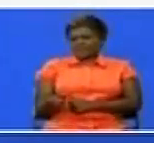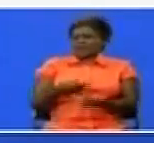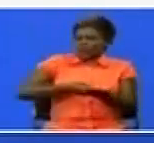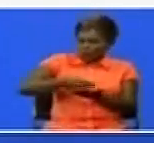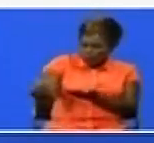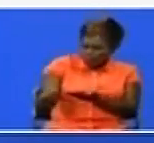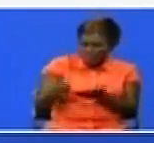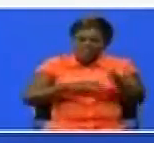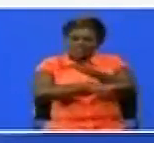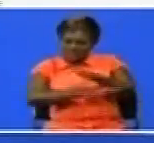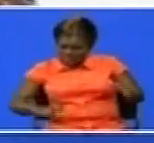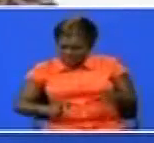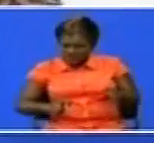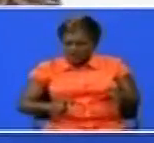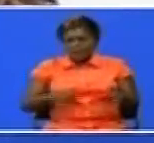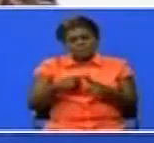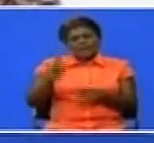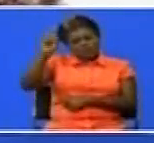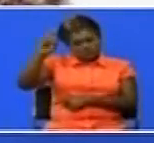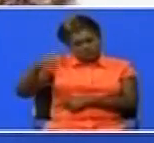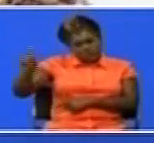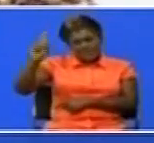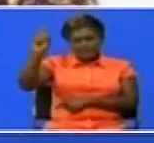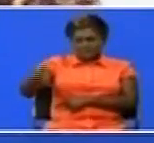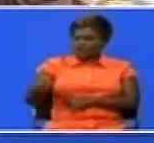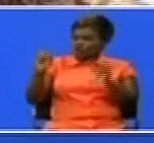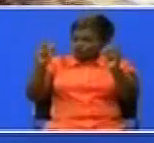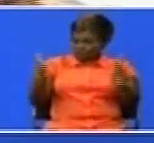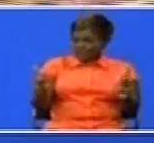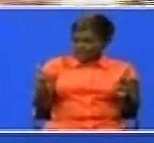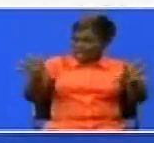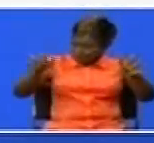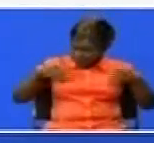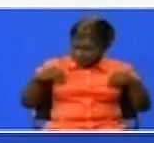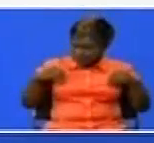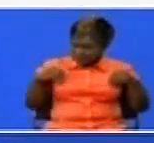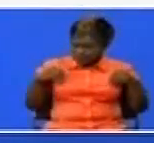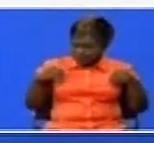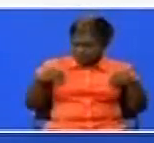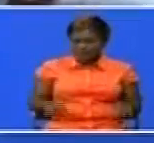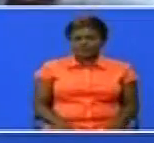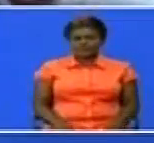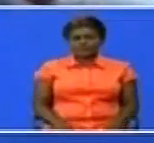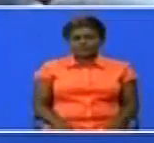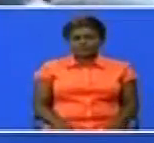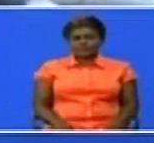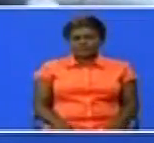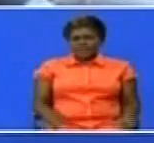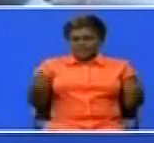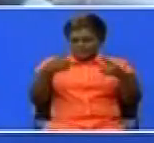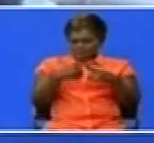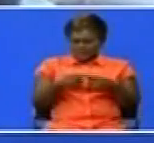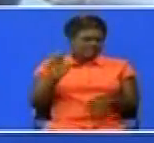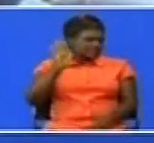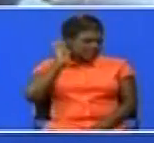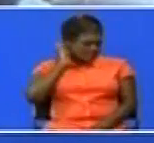tutanunua, tutaiba, whatever will be. Okay, mnakubali mnakataa? Lakini ukisikiza